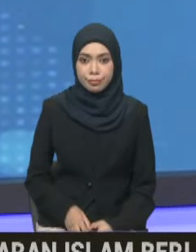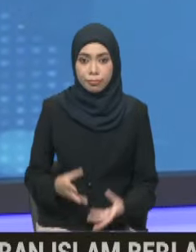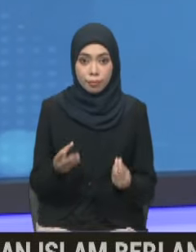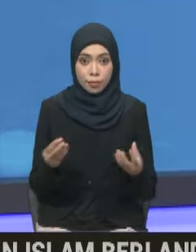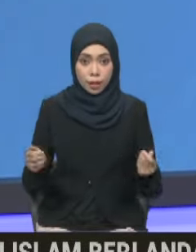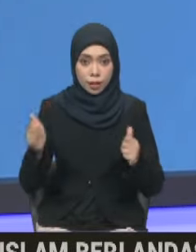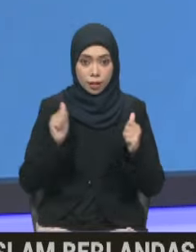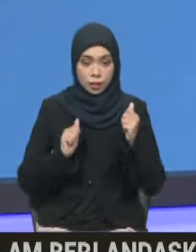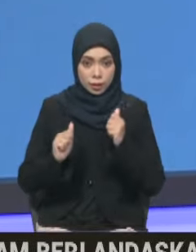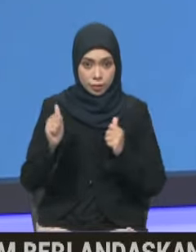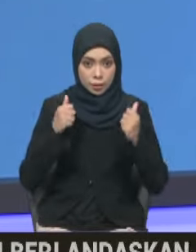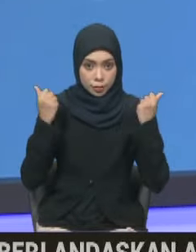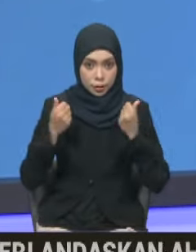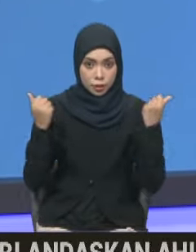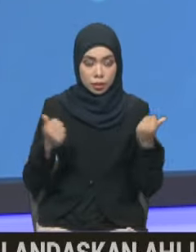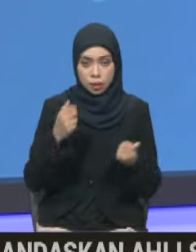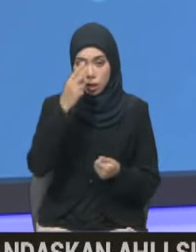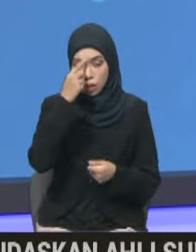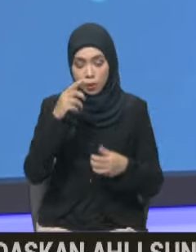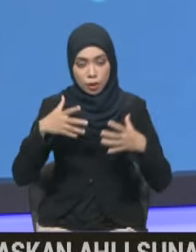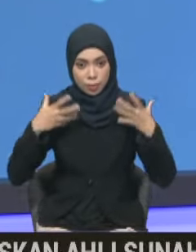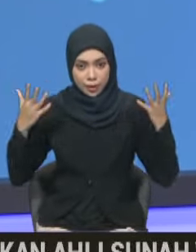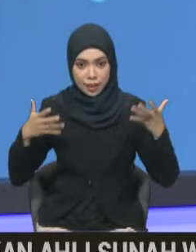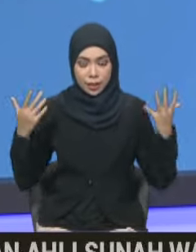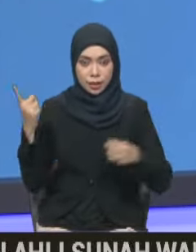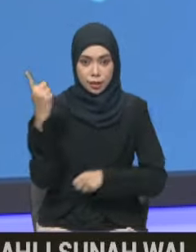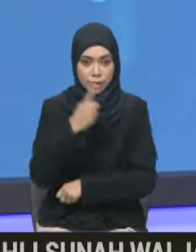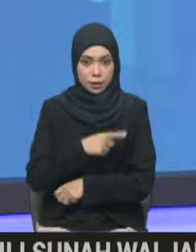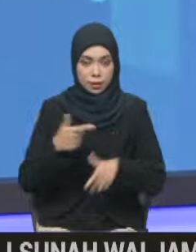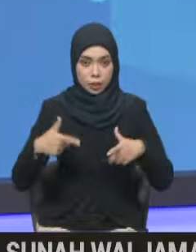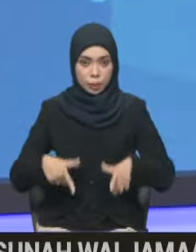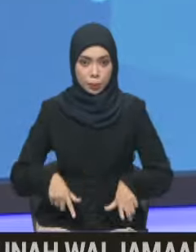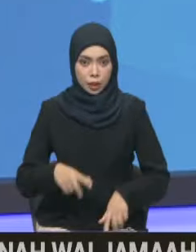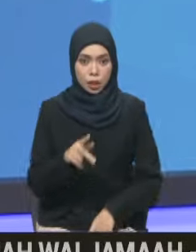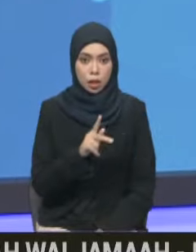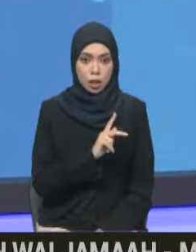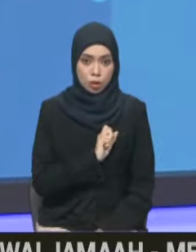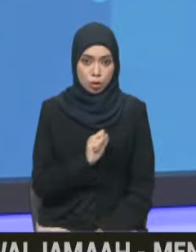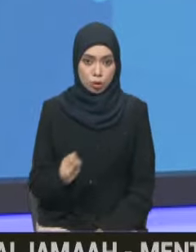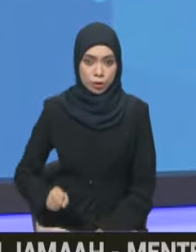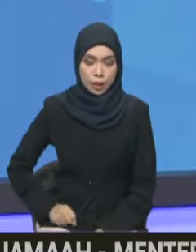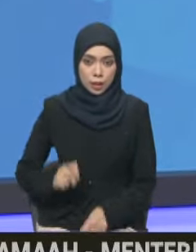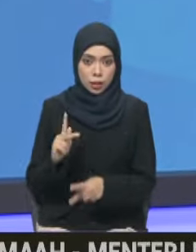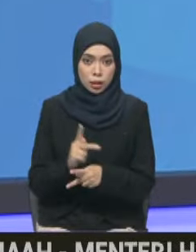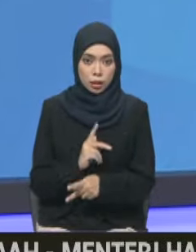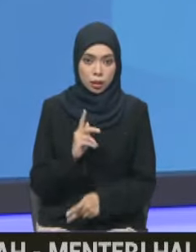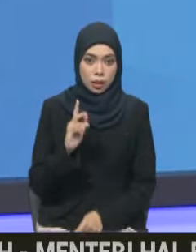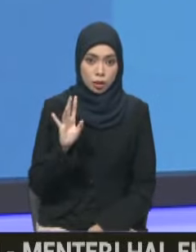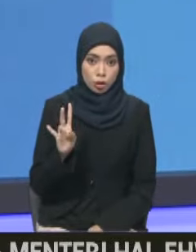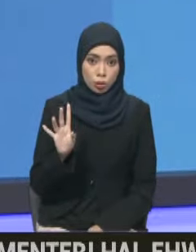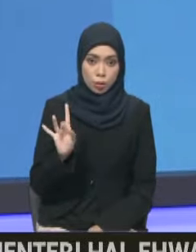Pelbagai acara disusun bagi memeriahkan acara keraian sempena sambutan ulang tahun Hari Keputeraan Kebawah Duli Yang Maha